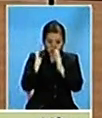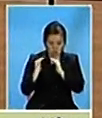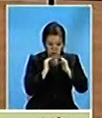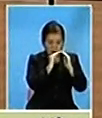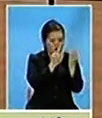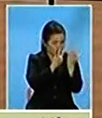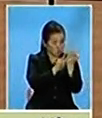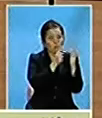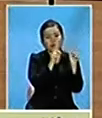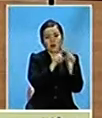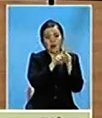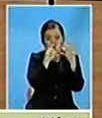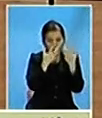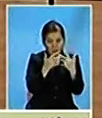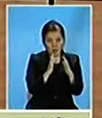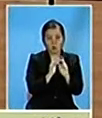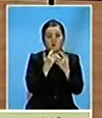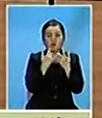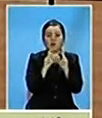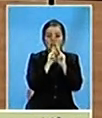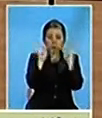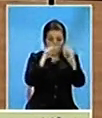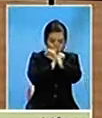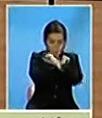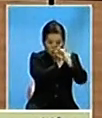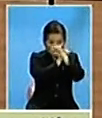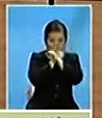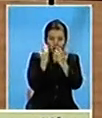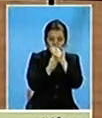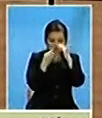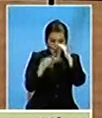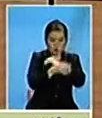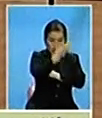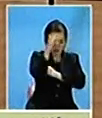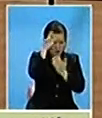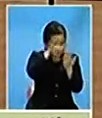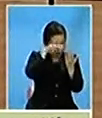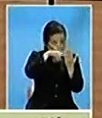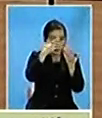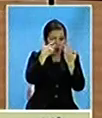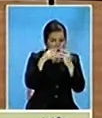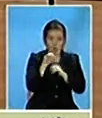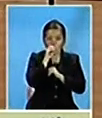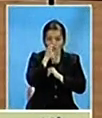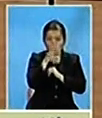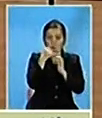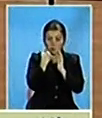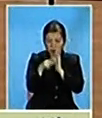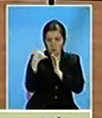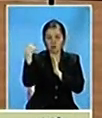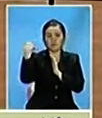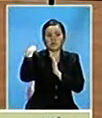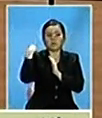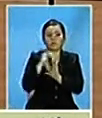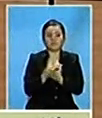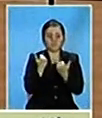แล้วและคณะกรรมการป้องกันและปราบปรามการทุจริตแห่งชาติได้ชี้มูลความผิดไว้แล้วจึงกราบ